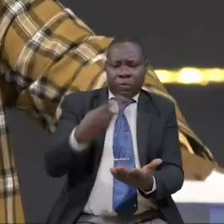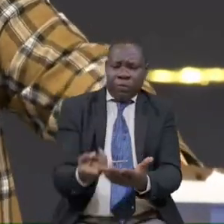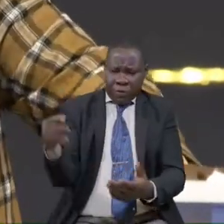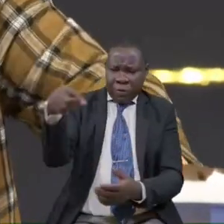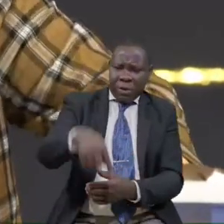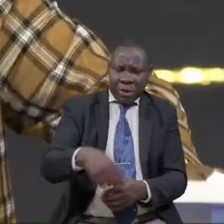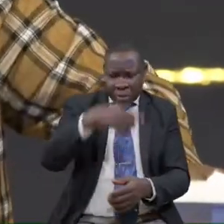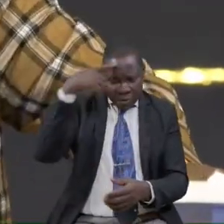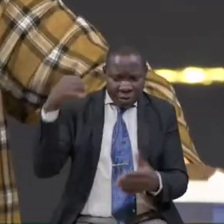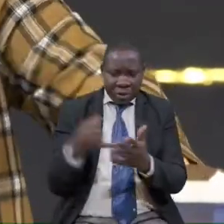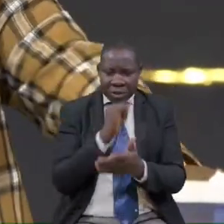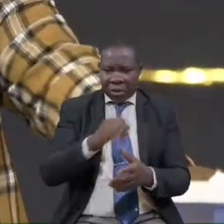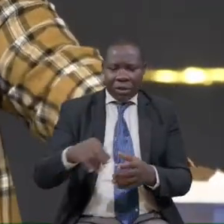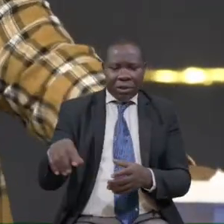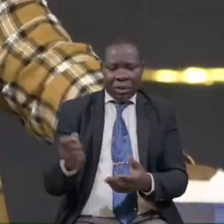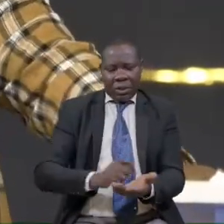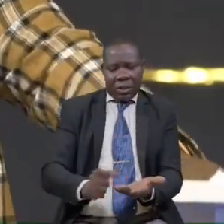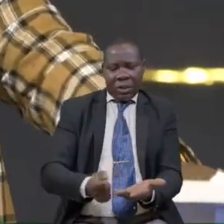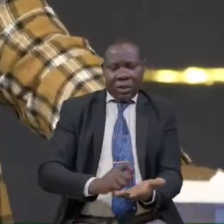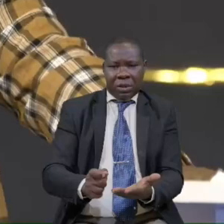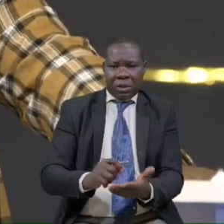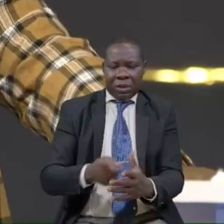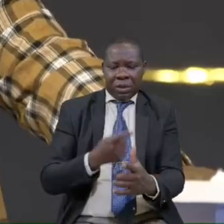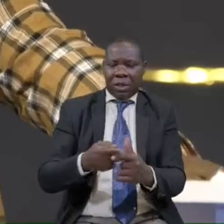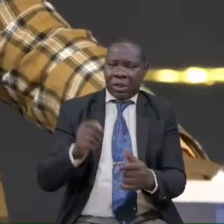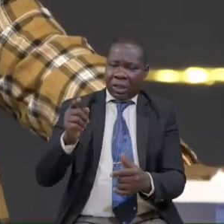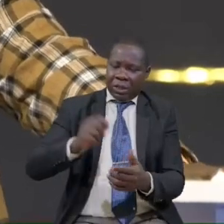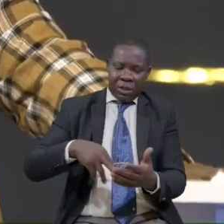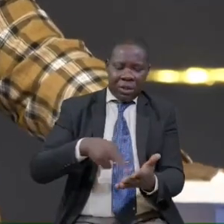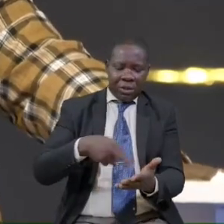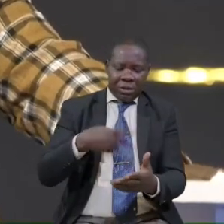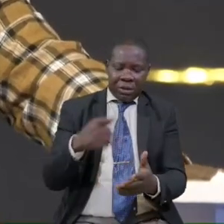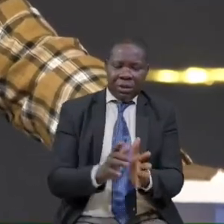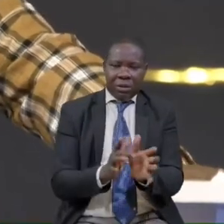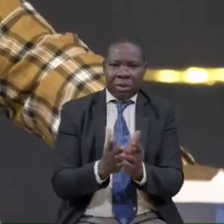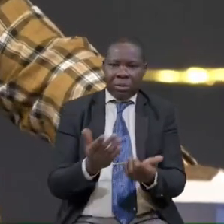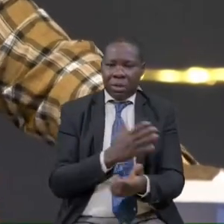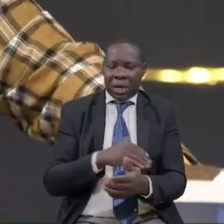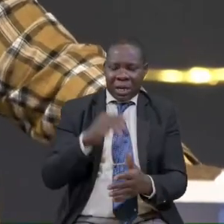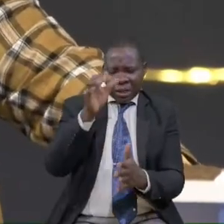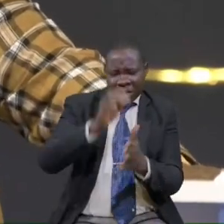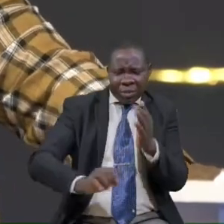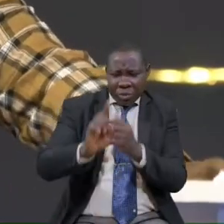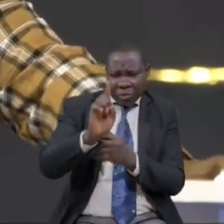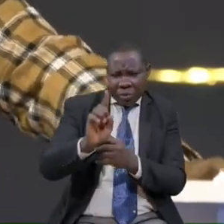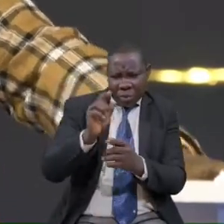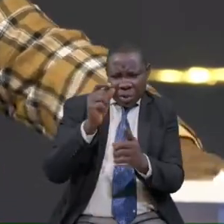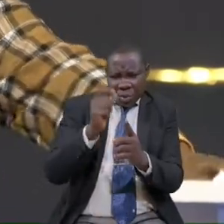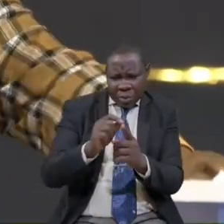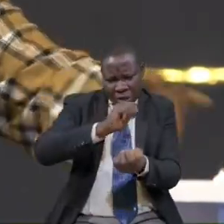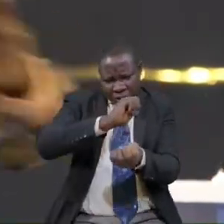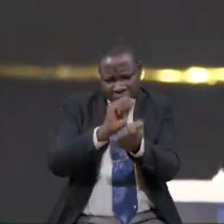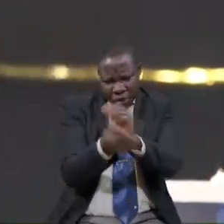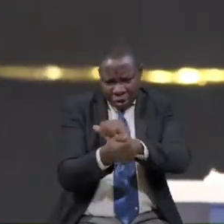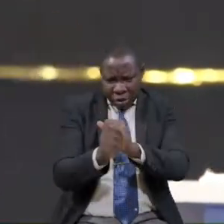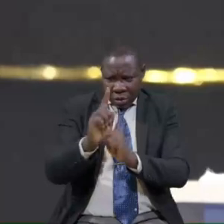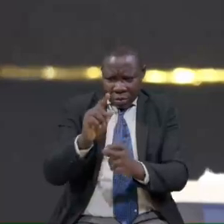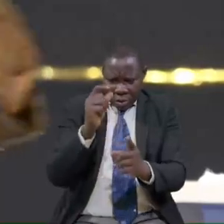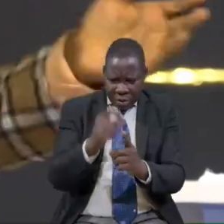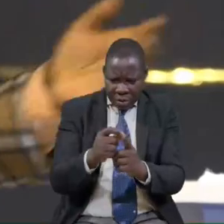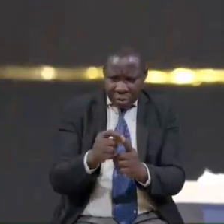écrit. Et puis, il a cité la Bible et il a enlevé un